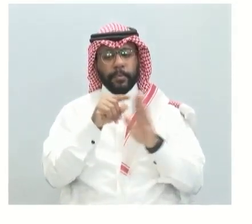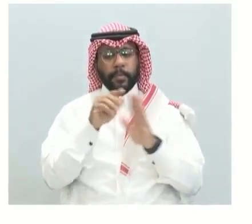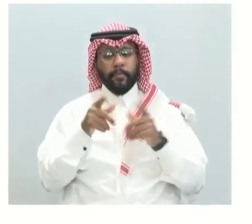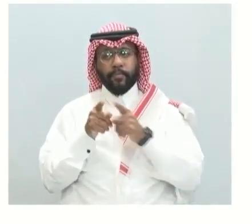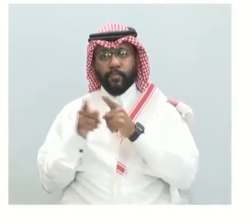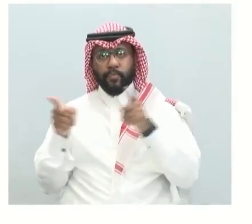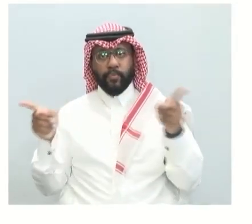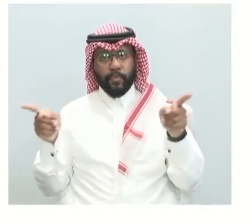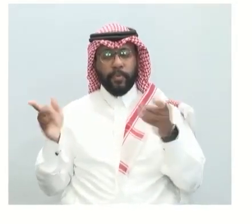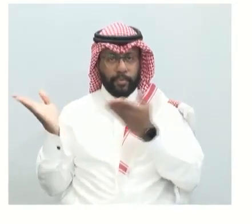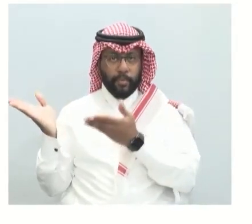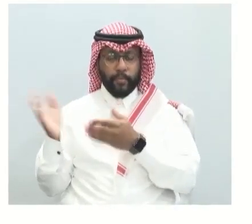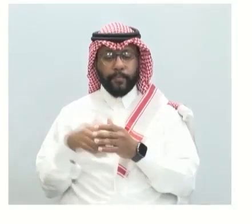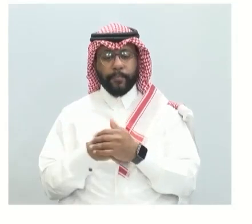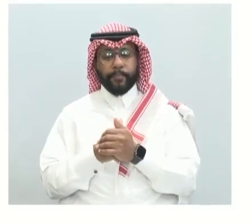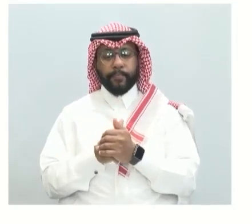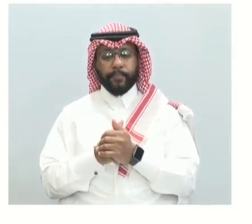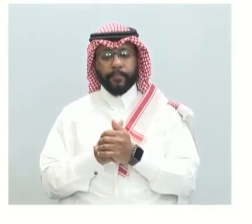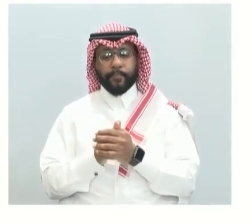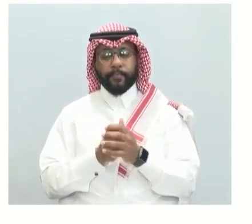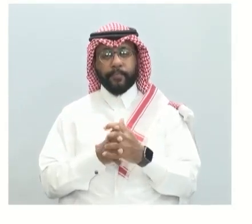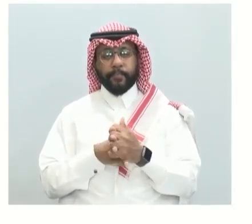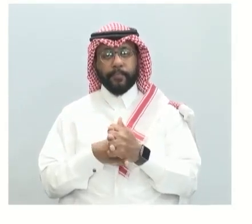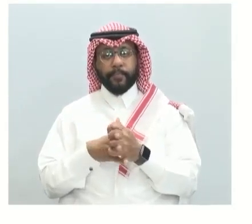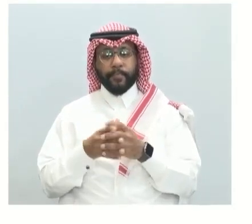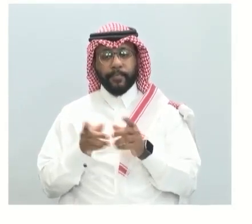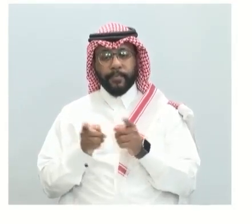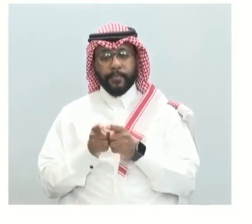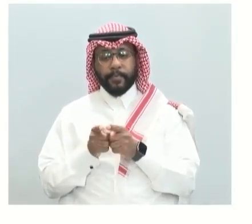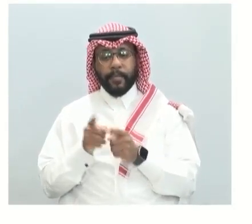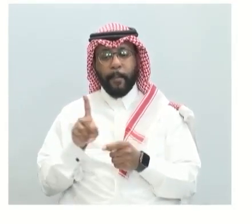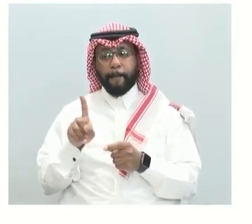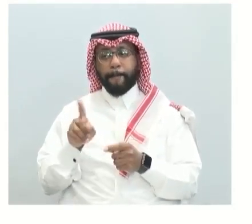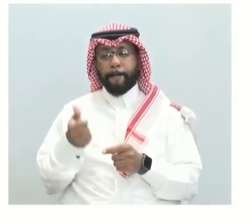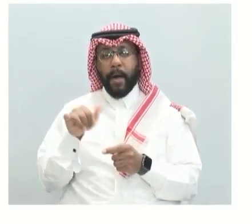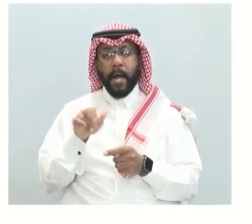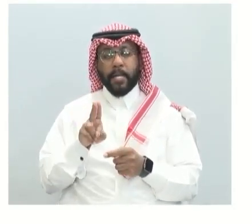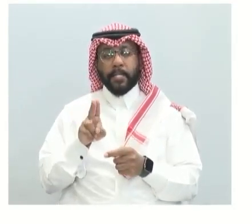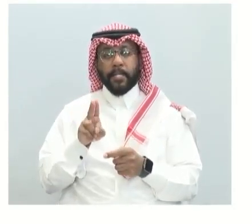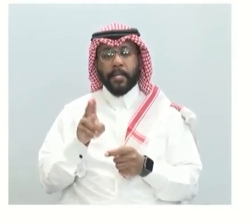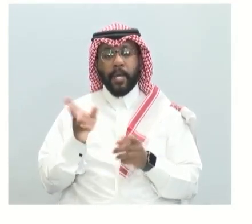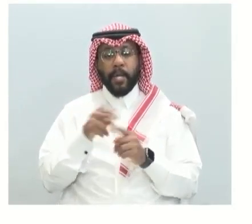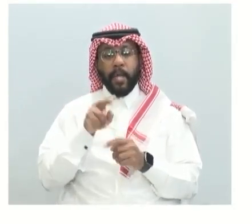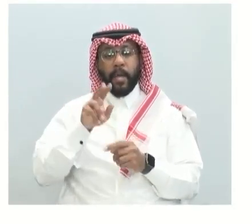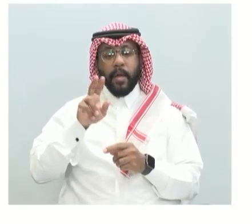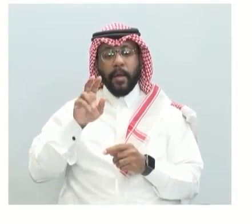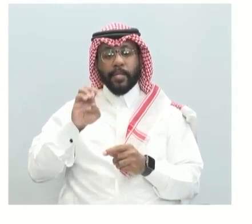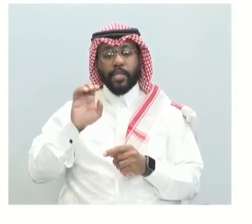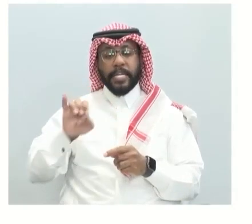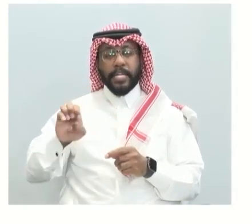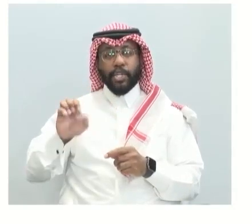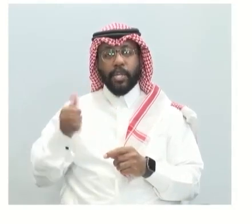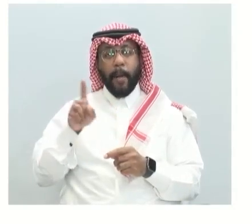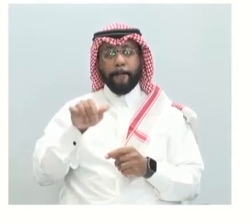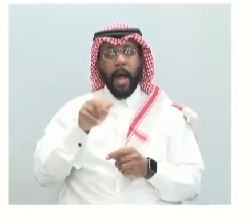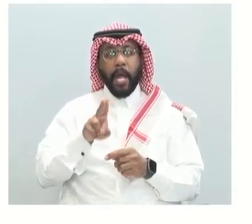هي احجامها بهذا الحجم لدينا اصغر عندنا حجم البايت والكيلو بايت والميجابايت والجيجا بايت والتيره